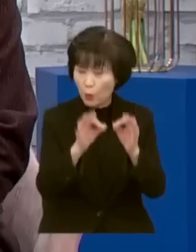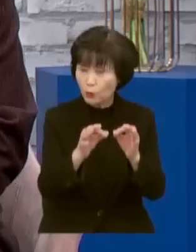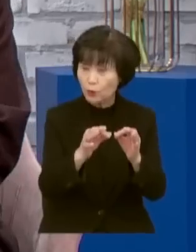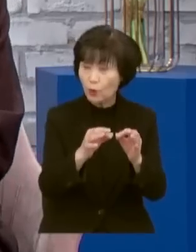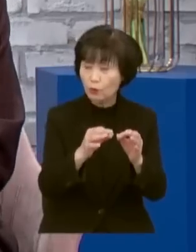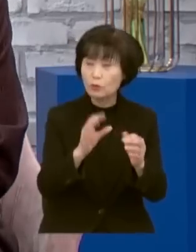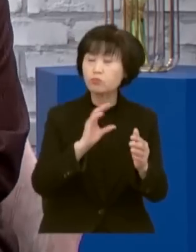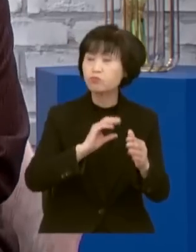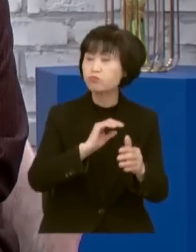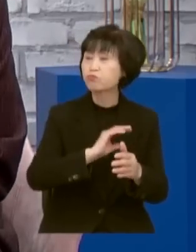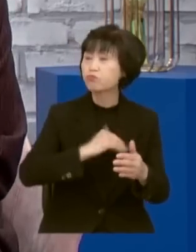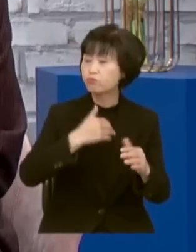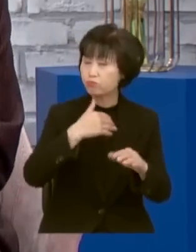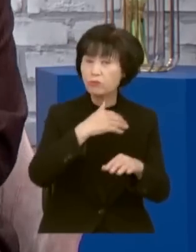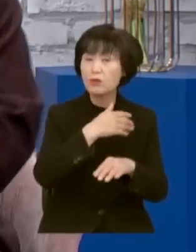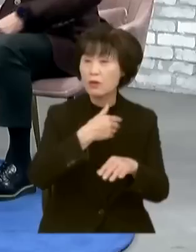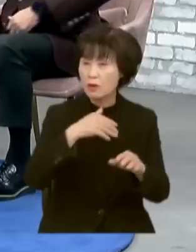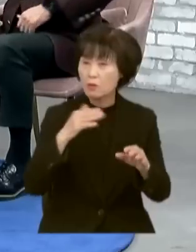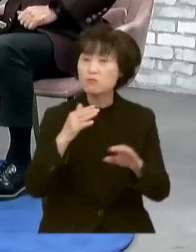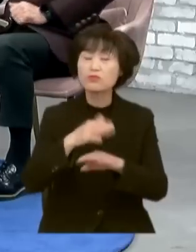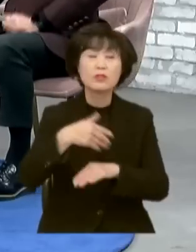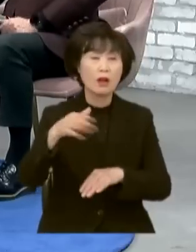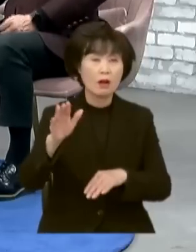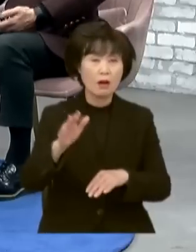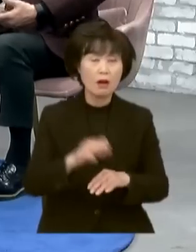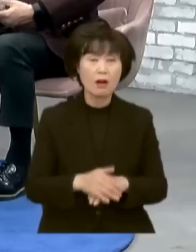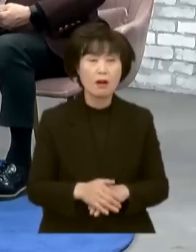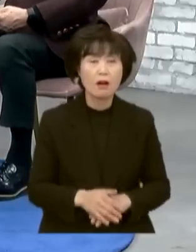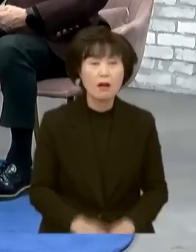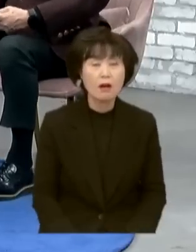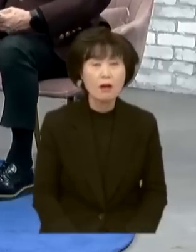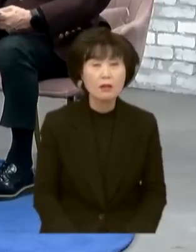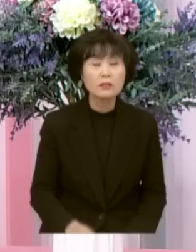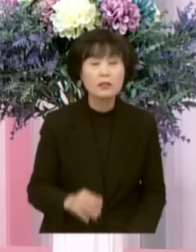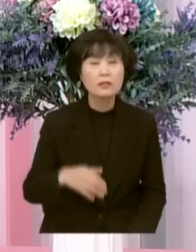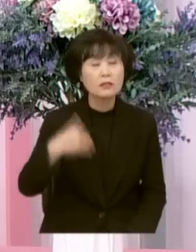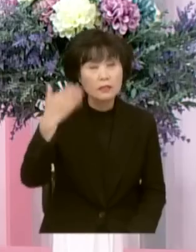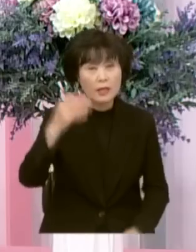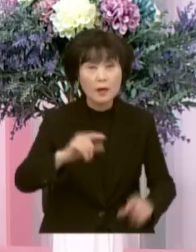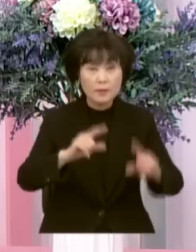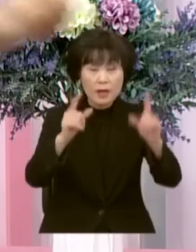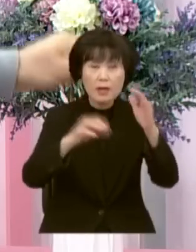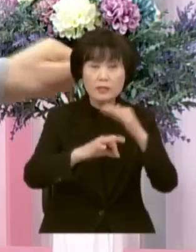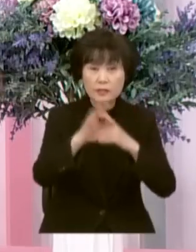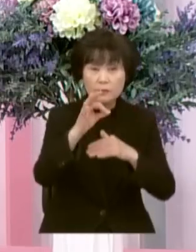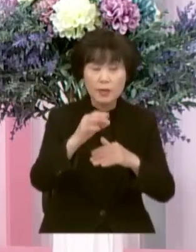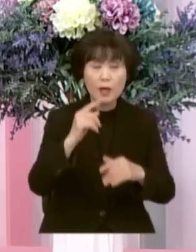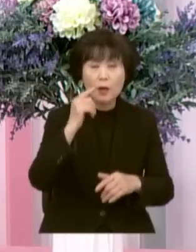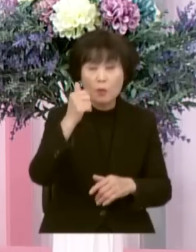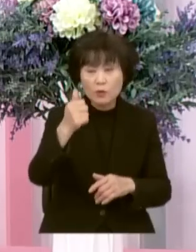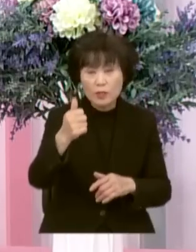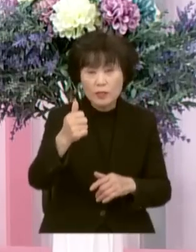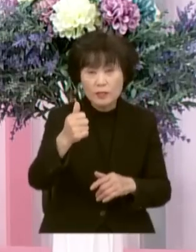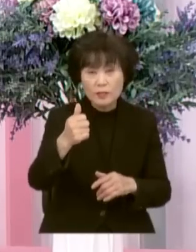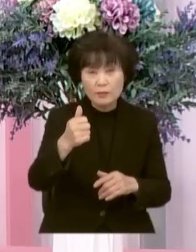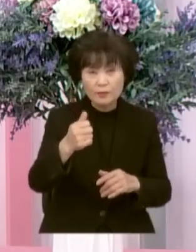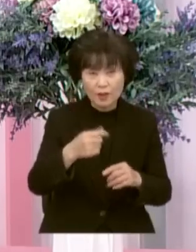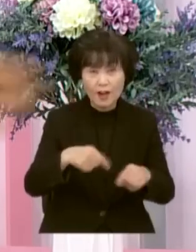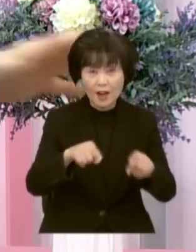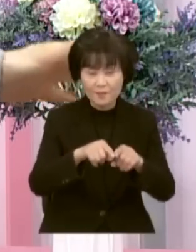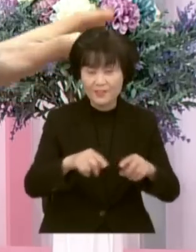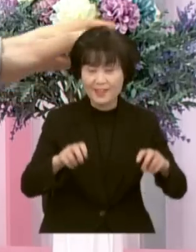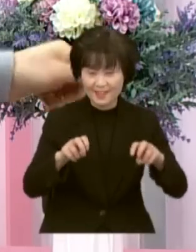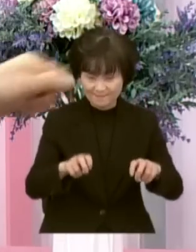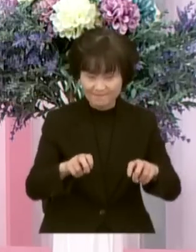근데 안 도와주고 열심히 지나간 거예요. 그래서 이제 그 다음날 아침에 그러면서 이제 목사님께서 제 옆에 이렇게 앉으셨는데 제가